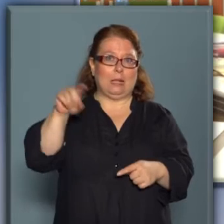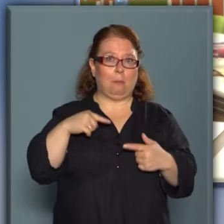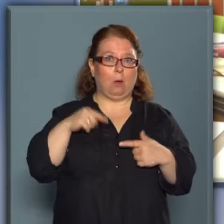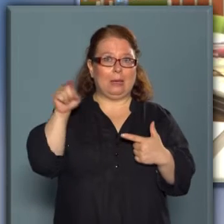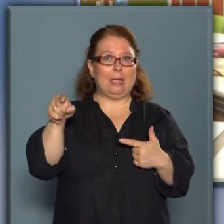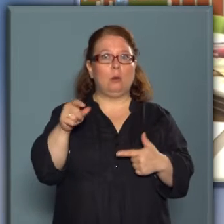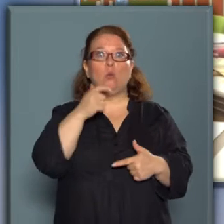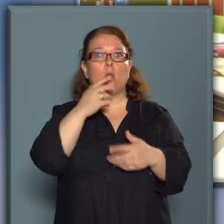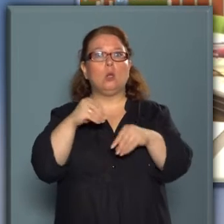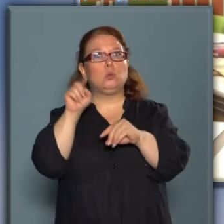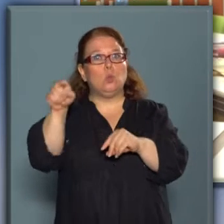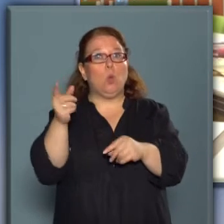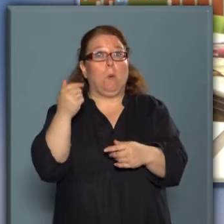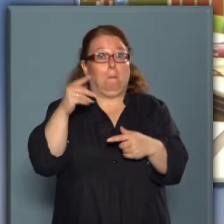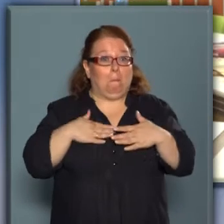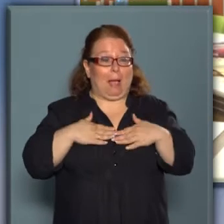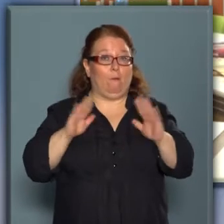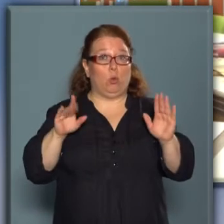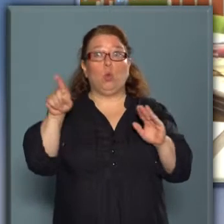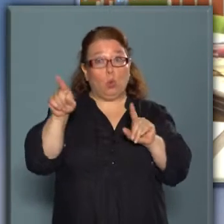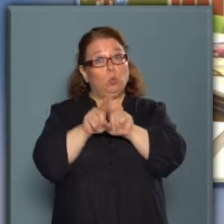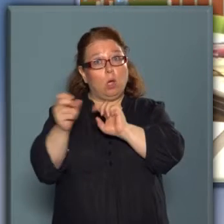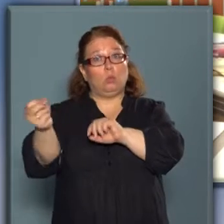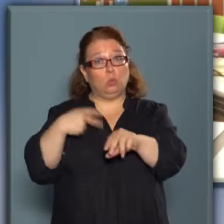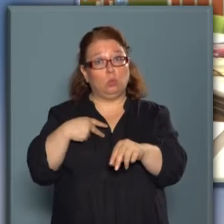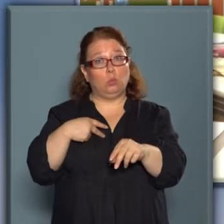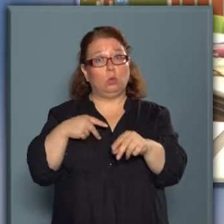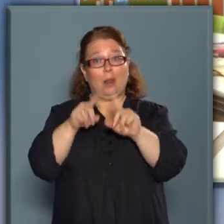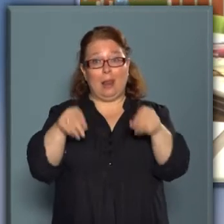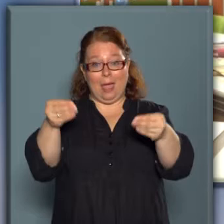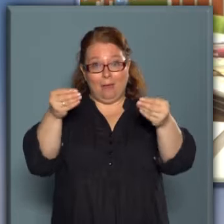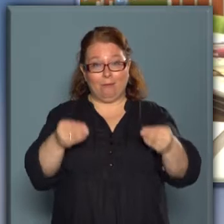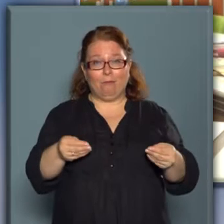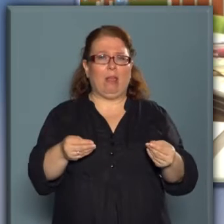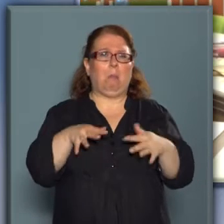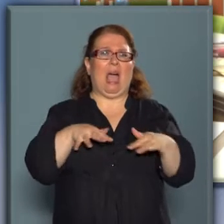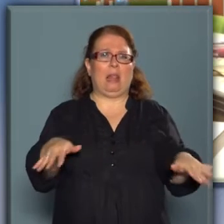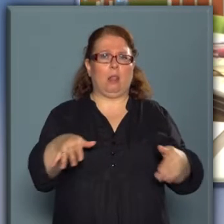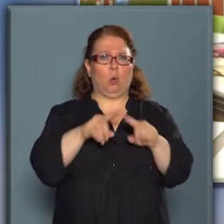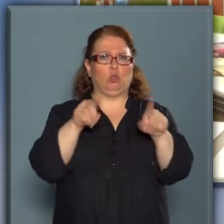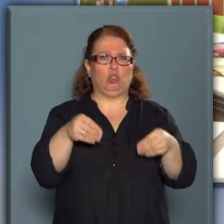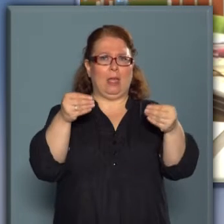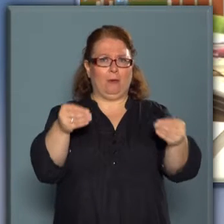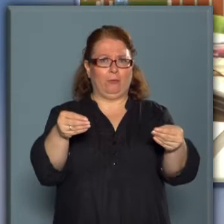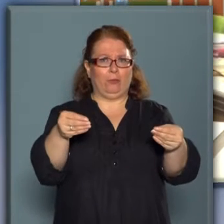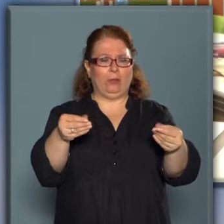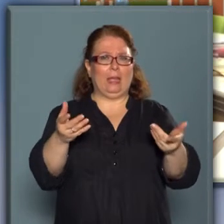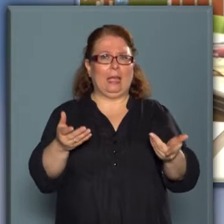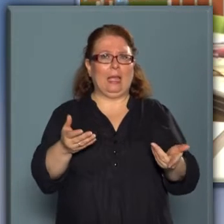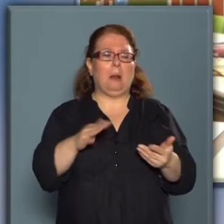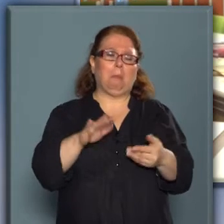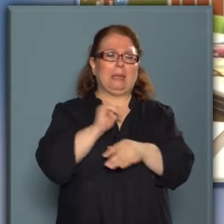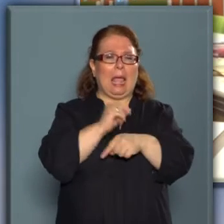élő nagyszülők, hogy meg vagyunk ők, ugyanúgy szintén írtak egy teljesen átlagos levelet, majdnem